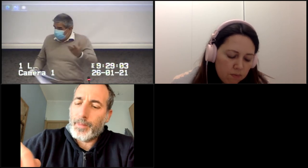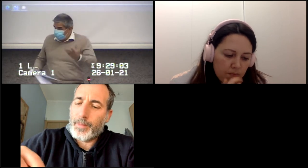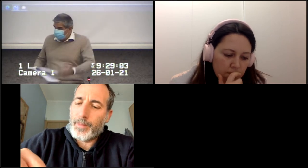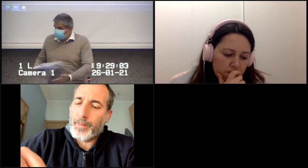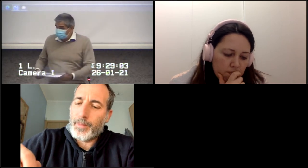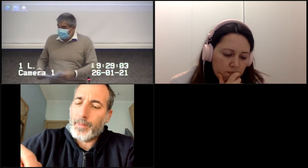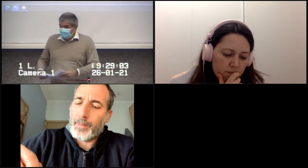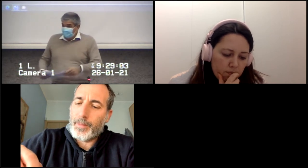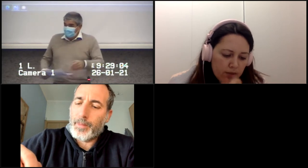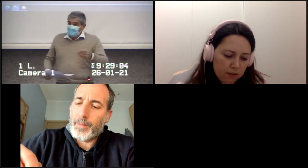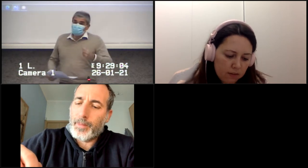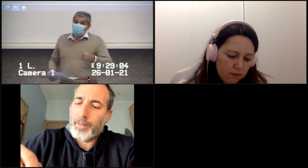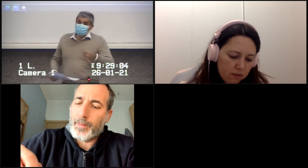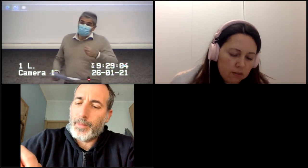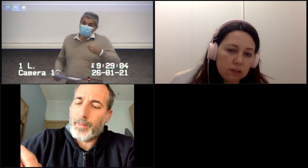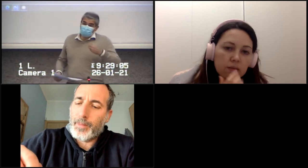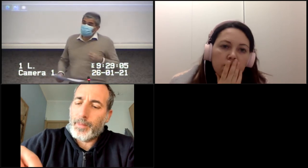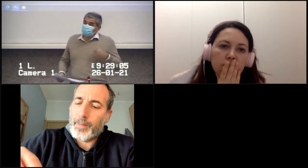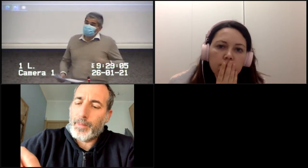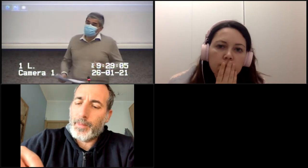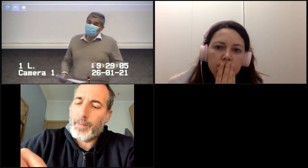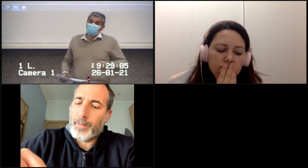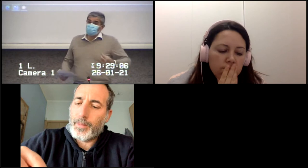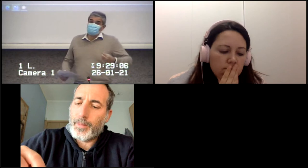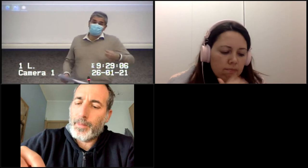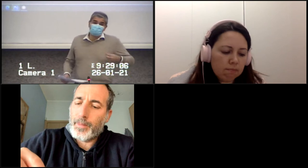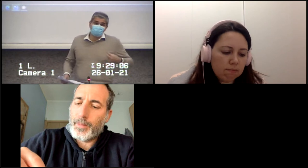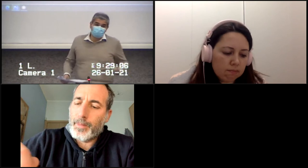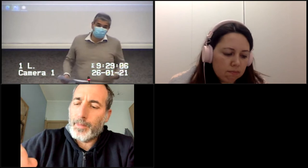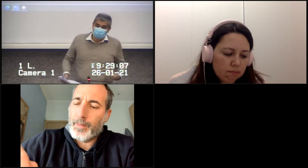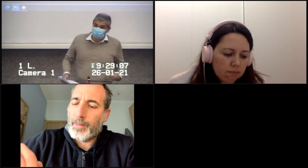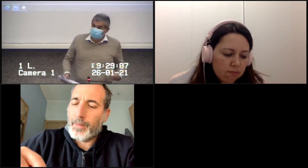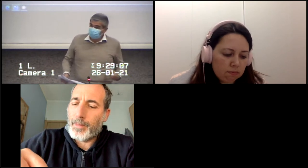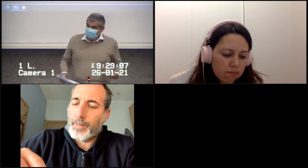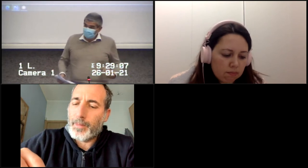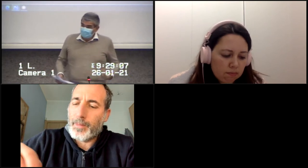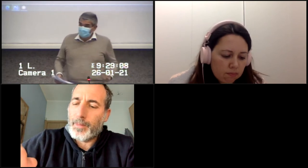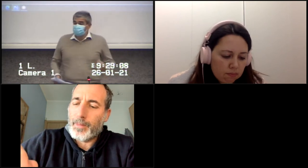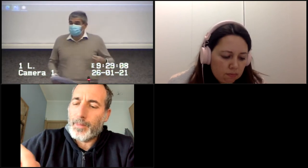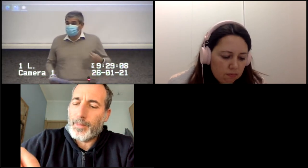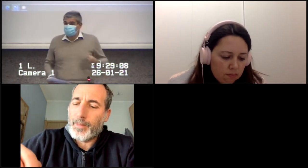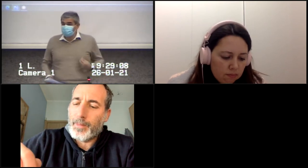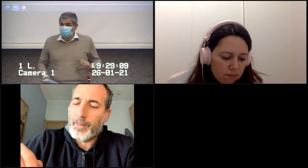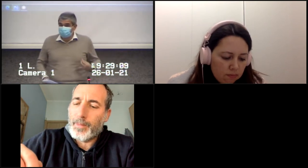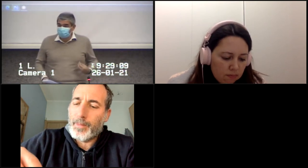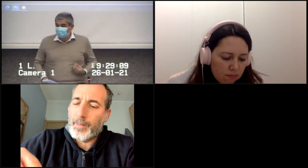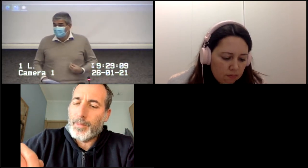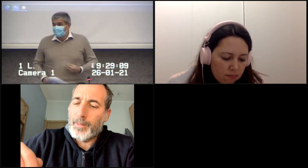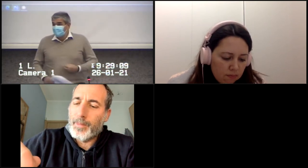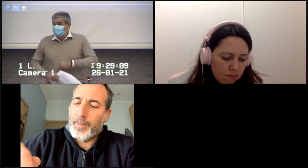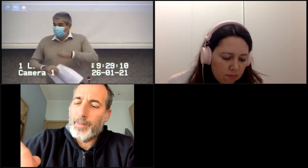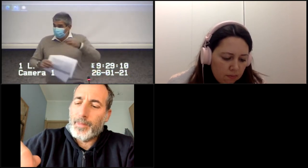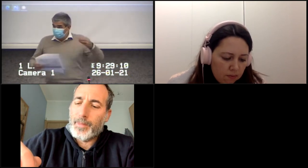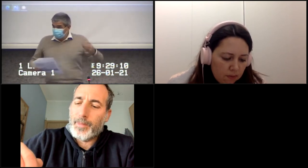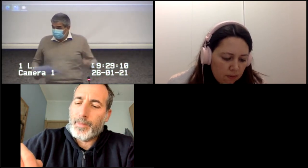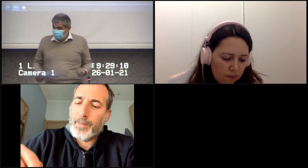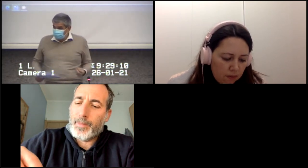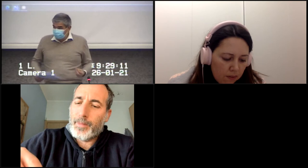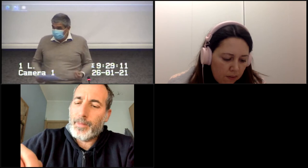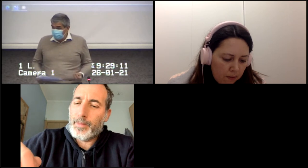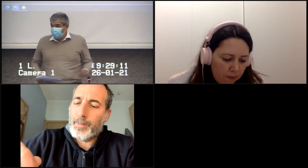sismicità. Noi siamo una regione che solo recentemente è stata inserita